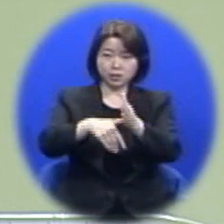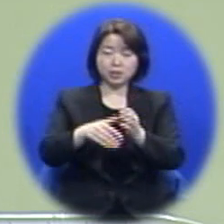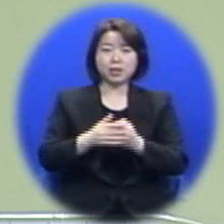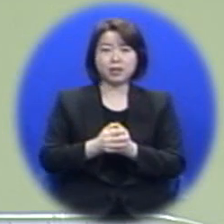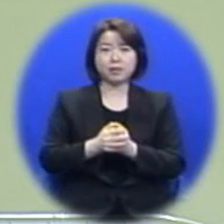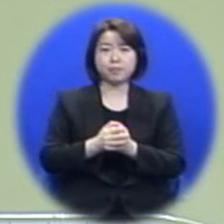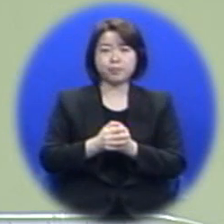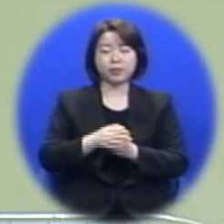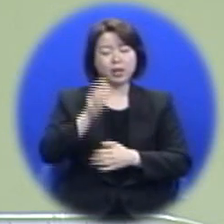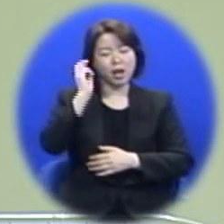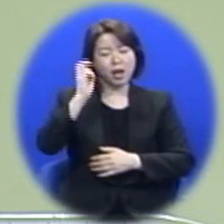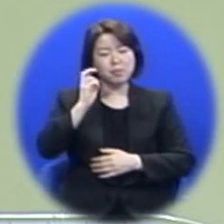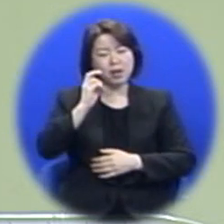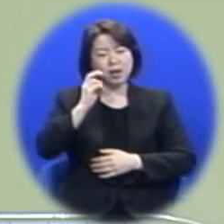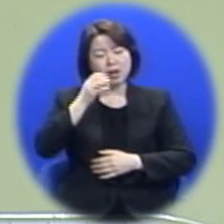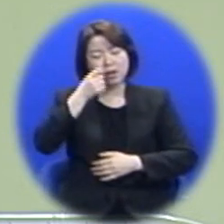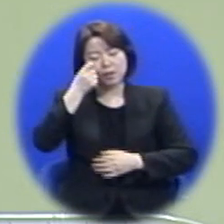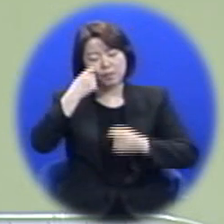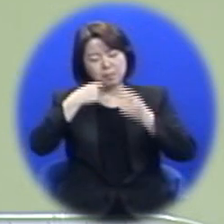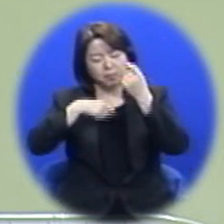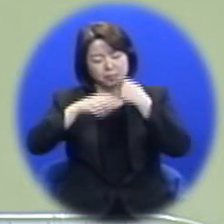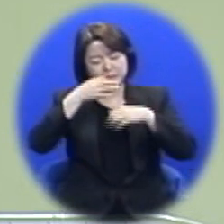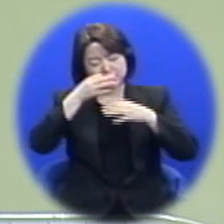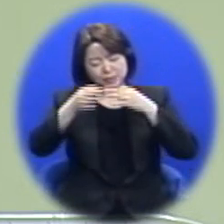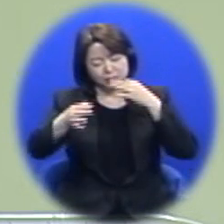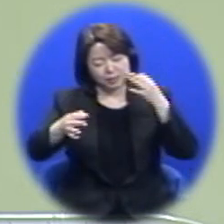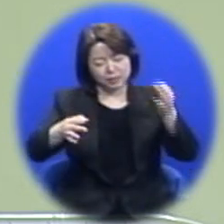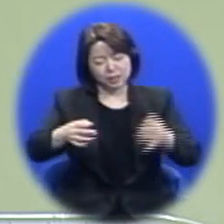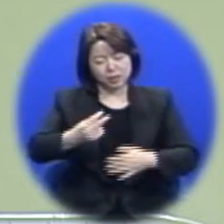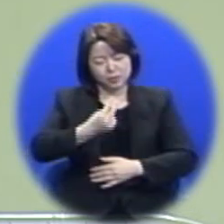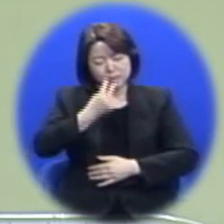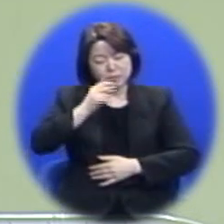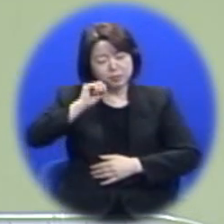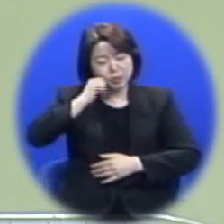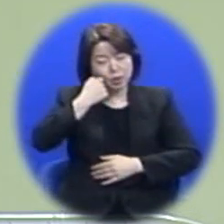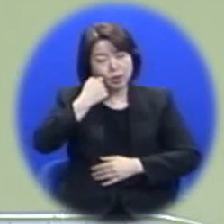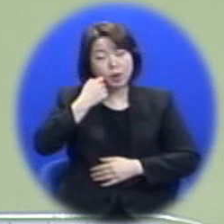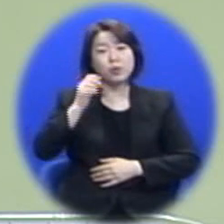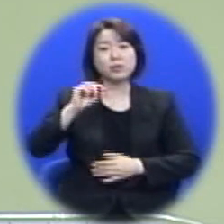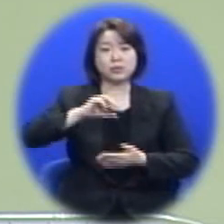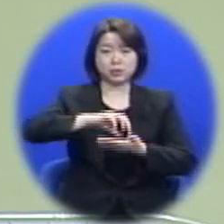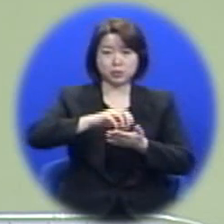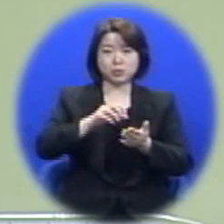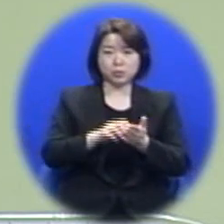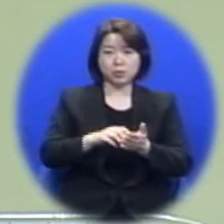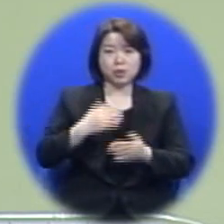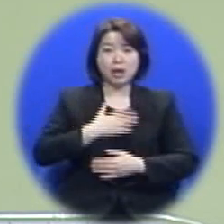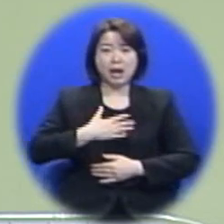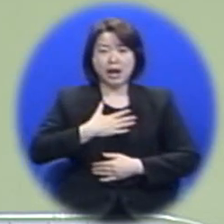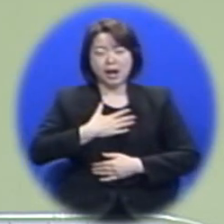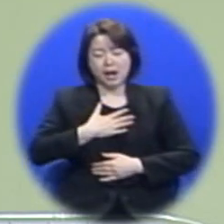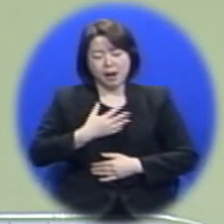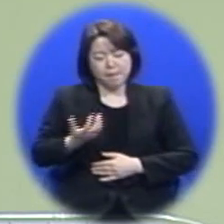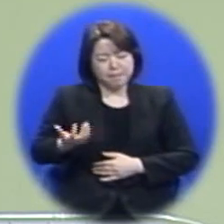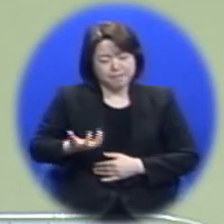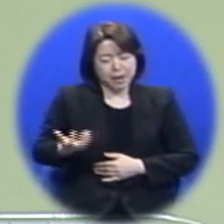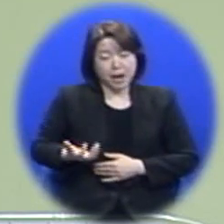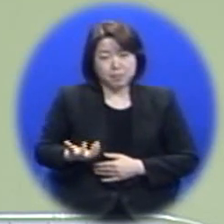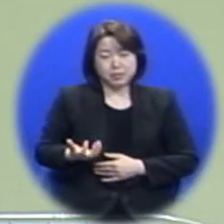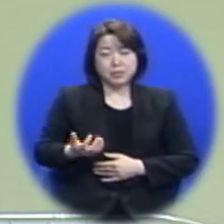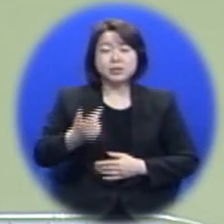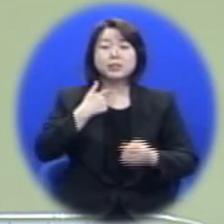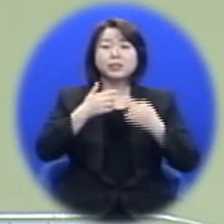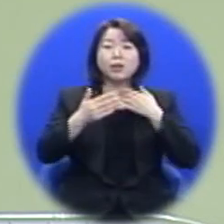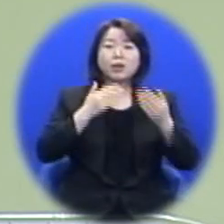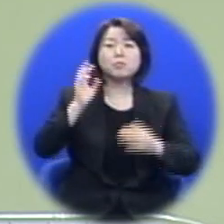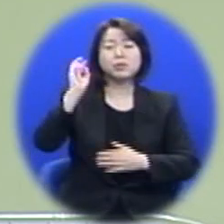오열하고 숨도 쉬기 어려울 정도로 그렇게 가슴이 터지는 경험을 아마 하게 될